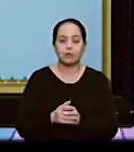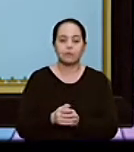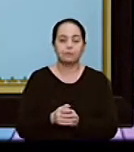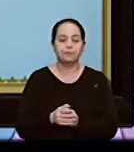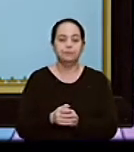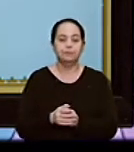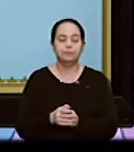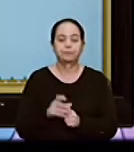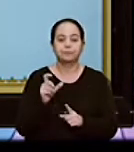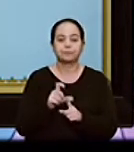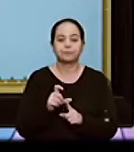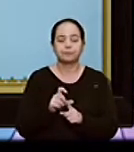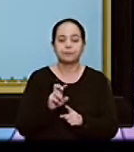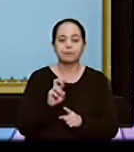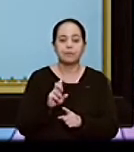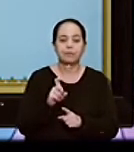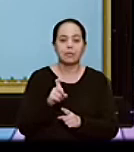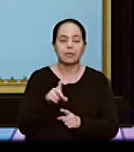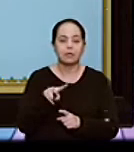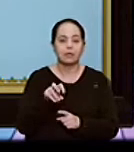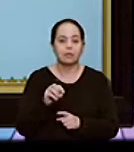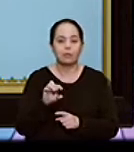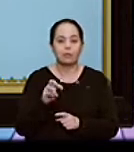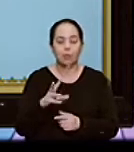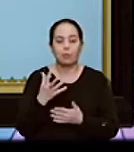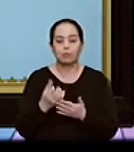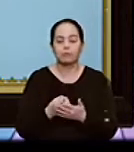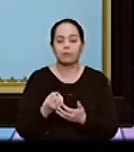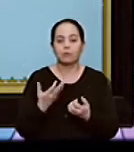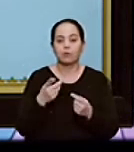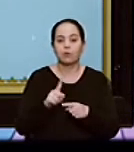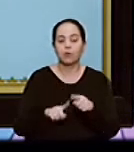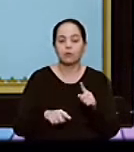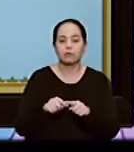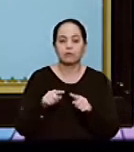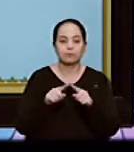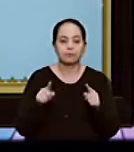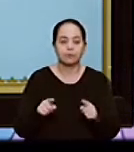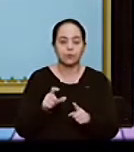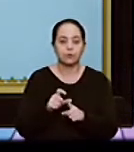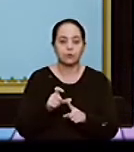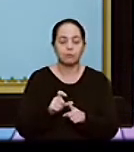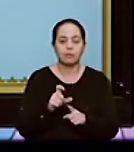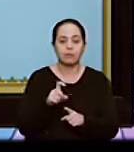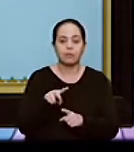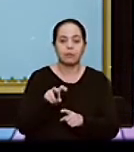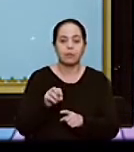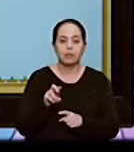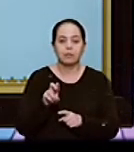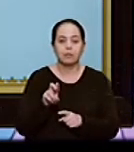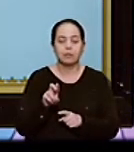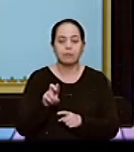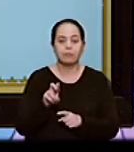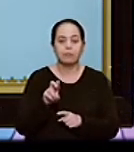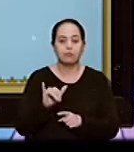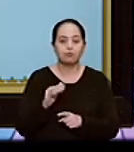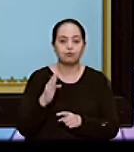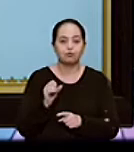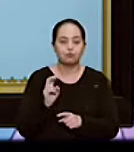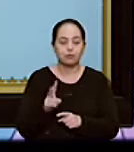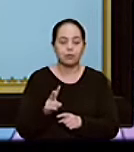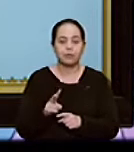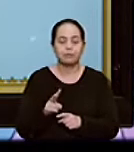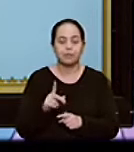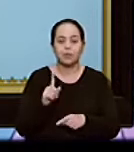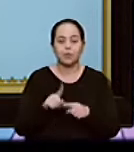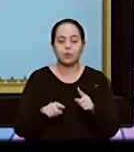окончания. Слово «хлебом». Подберем несколько родственных однокоренных слов. Хлебом, хлеб,